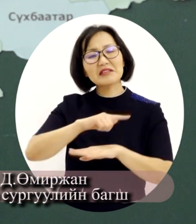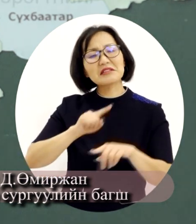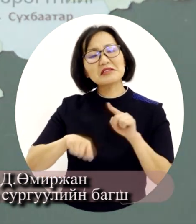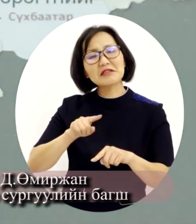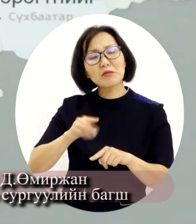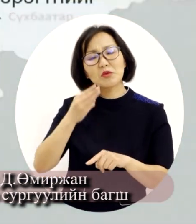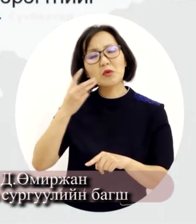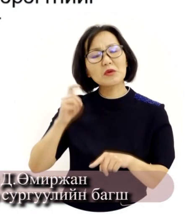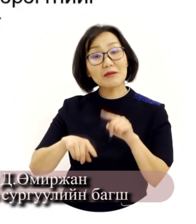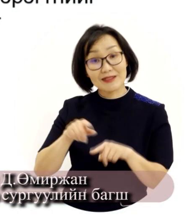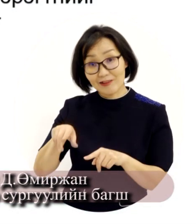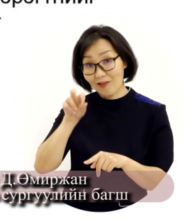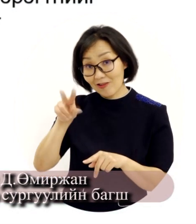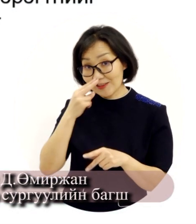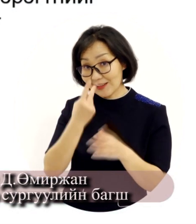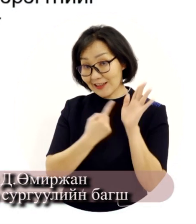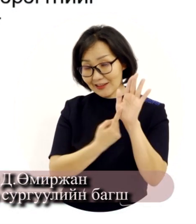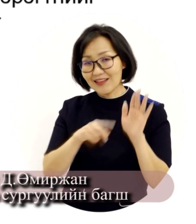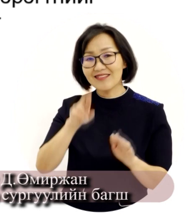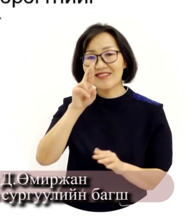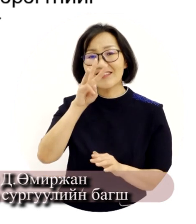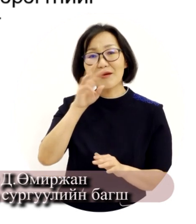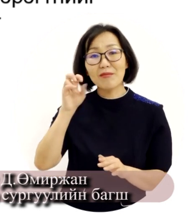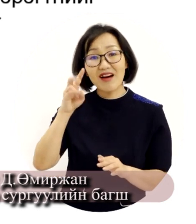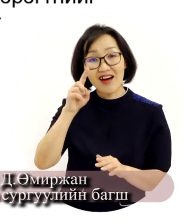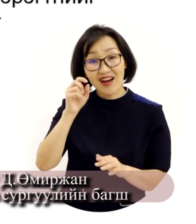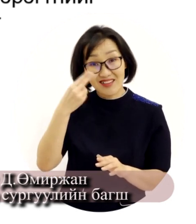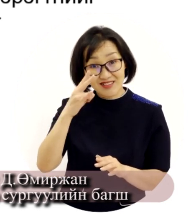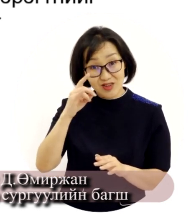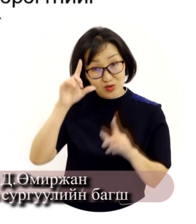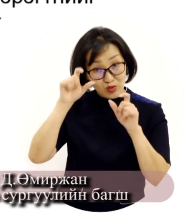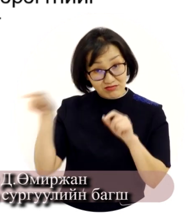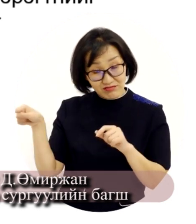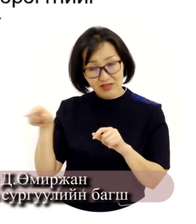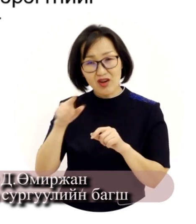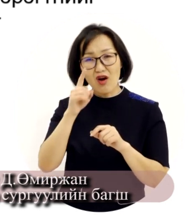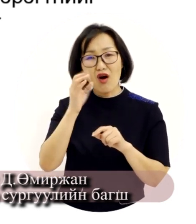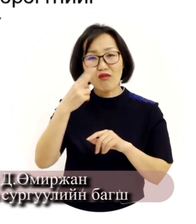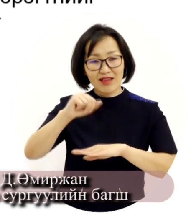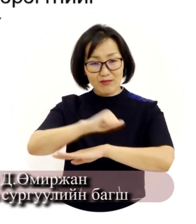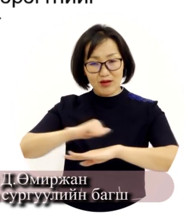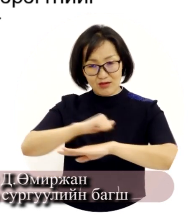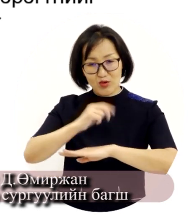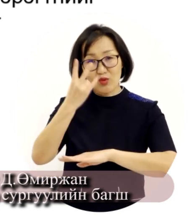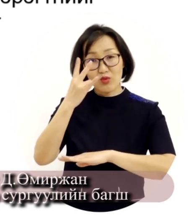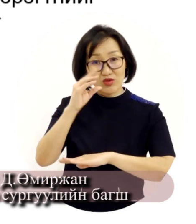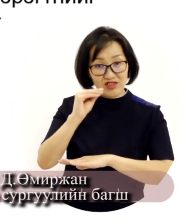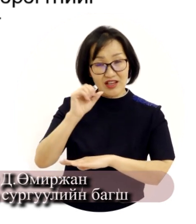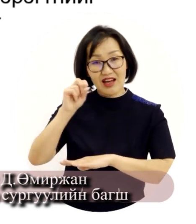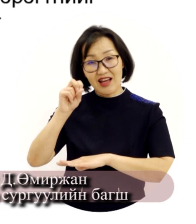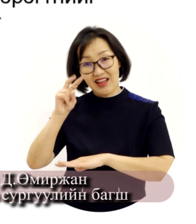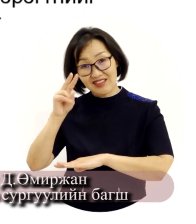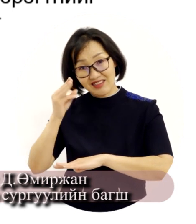алайық. Ямаң-Ус жартысының суреті. Қауд аймағының Уйынш-Алтай сумының арасында орналасқан.